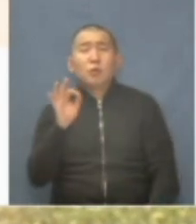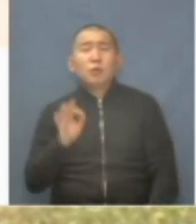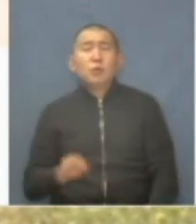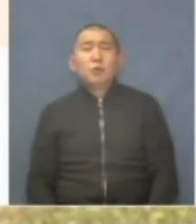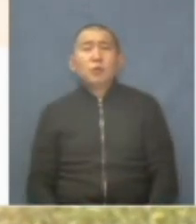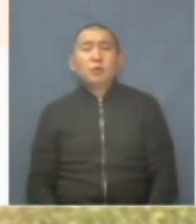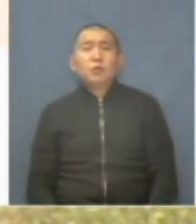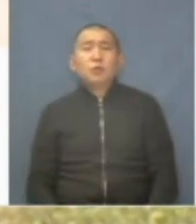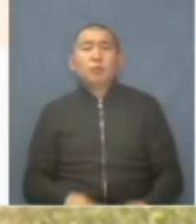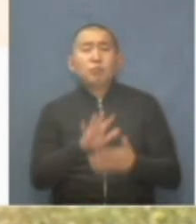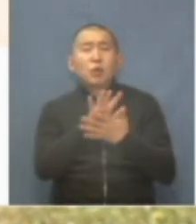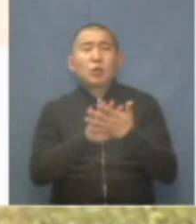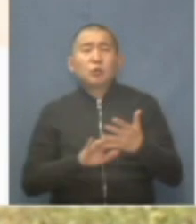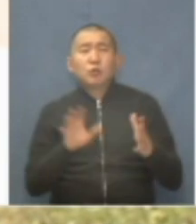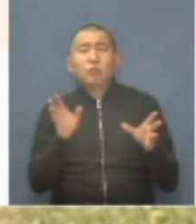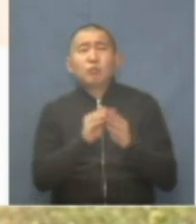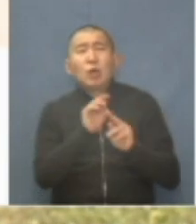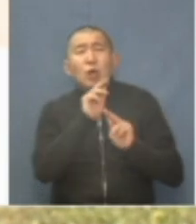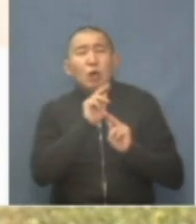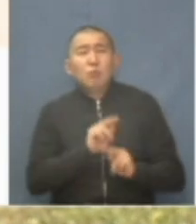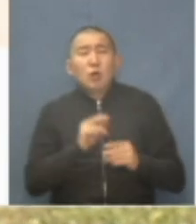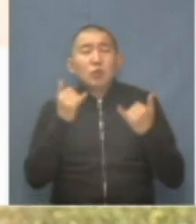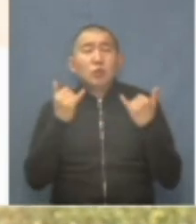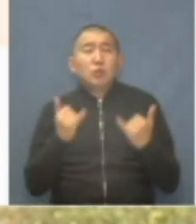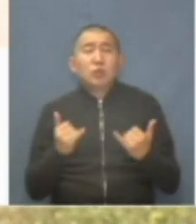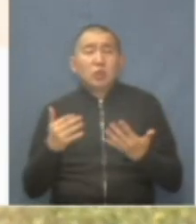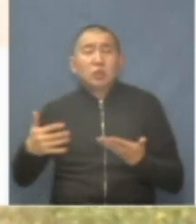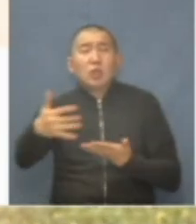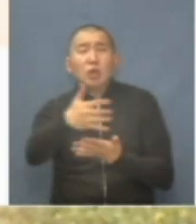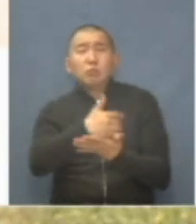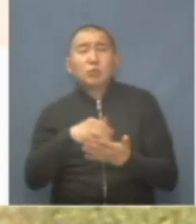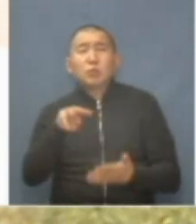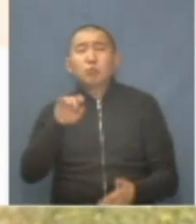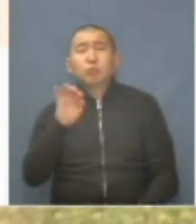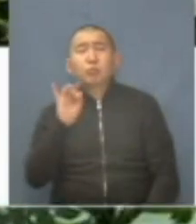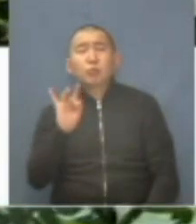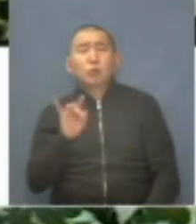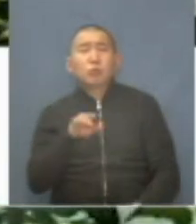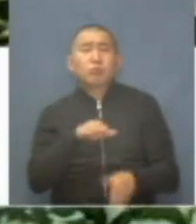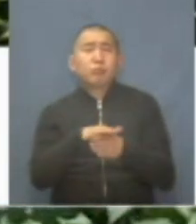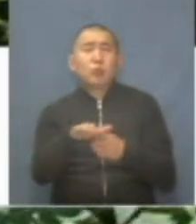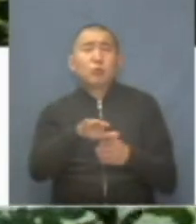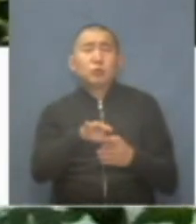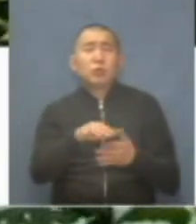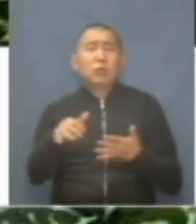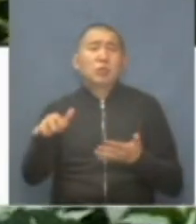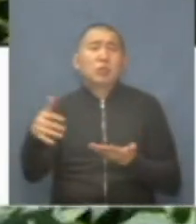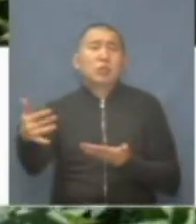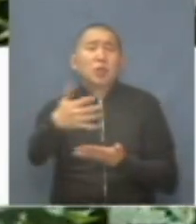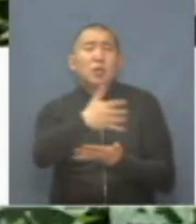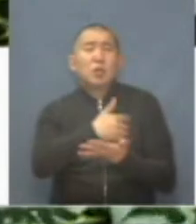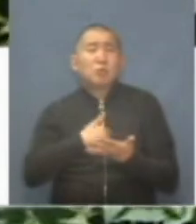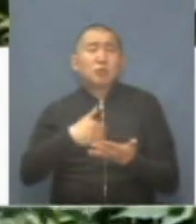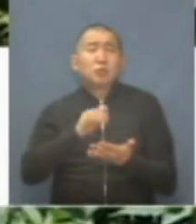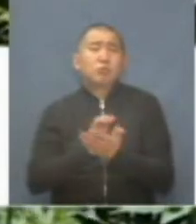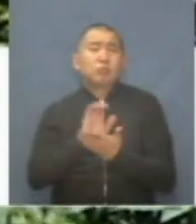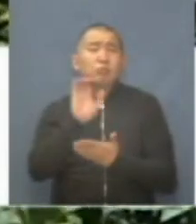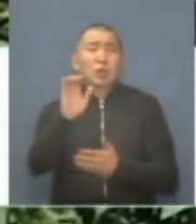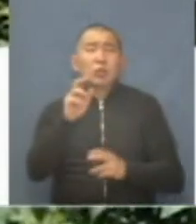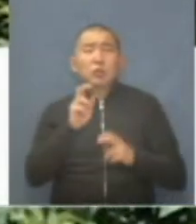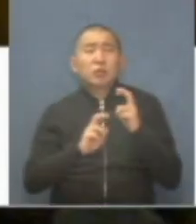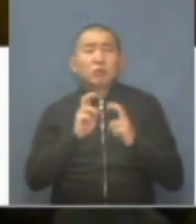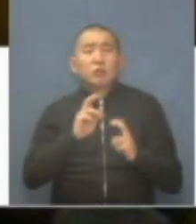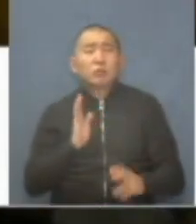ынтымақтастықты жалғастырамыз деген ойдамын. Ал бүгін жиналған қоқысты түгелдей зауытқа алып кетеміз. Бұл бастаманың мақсаты экологиялық мәдениет